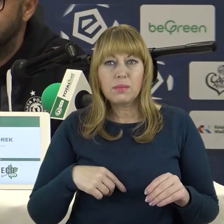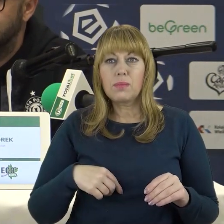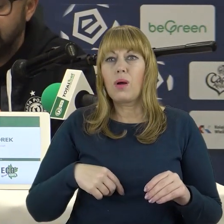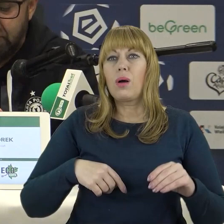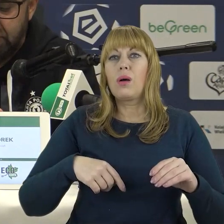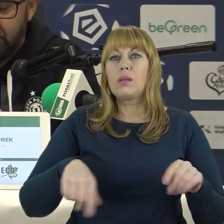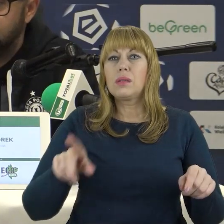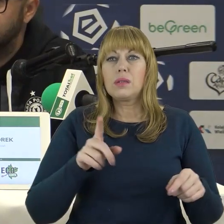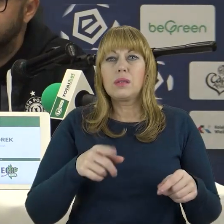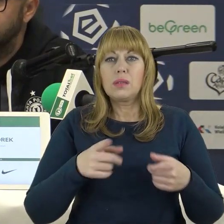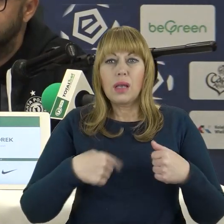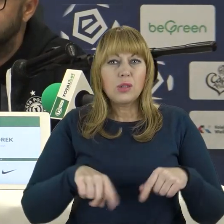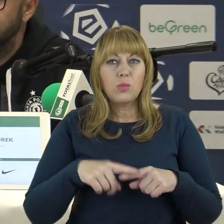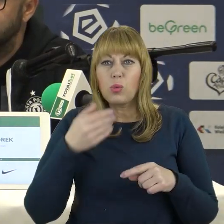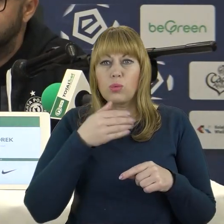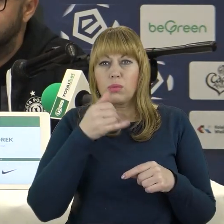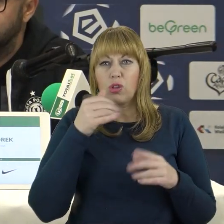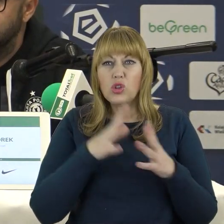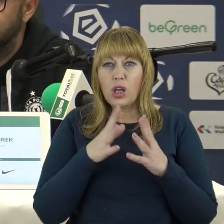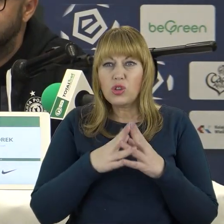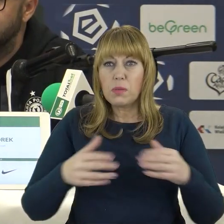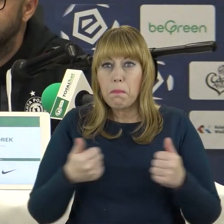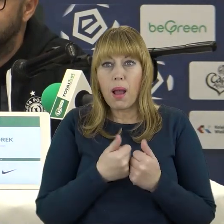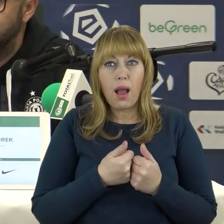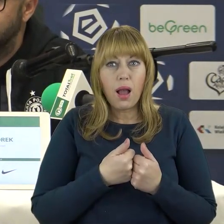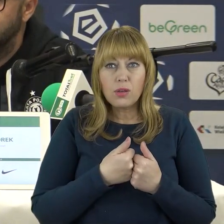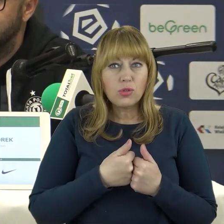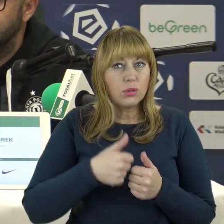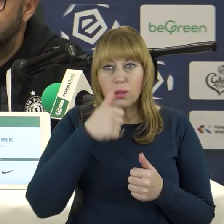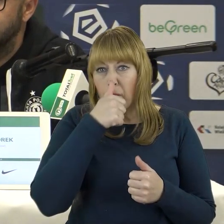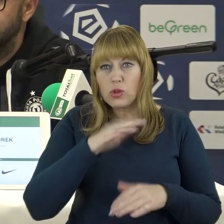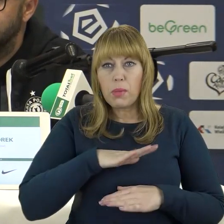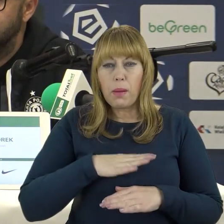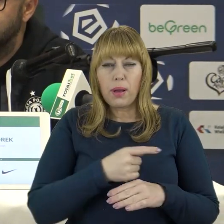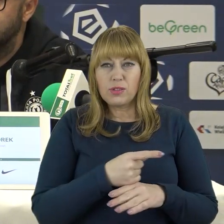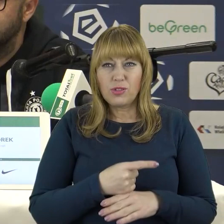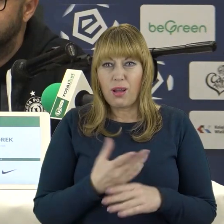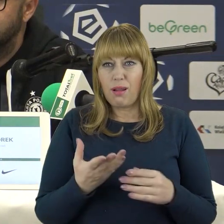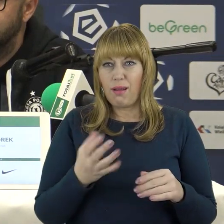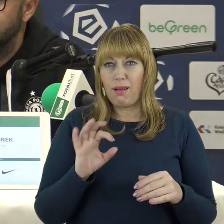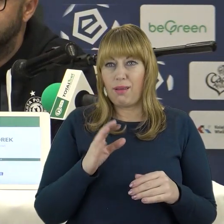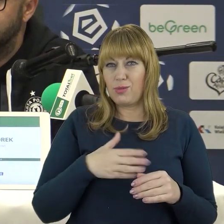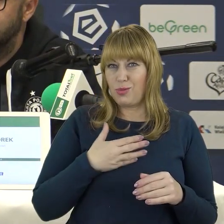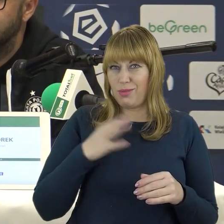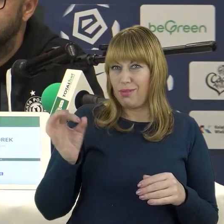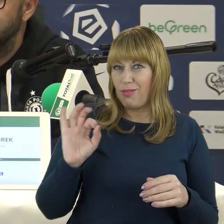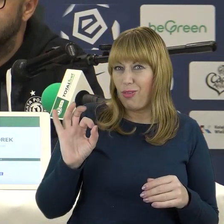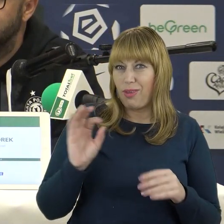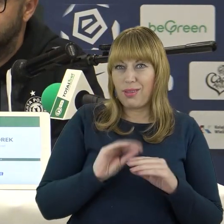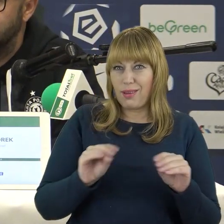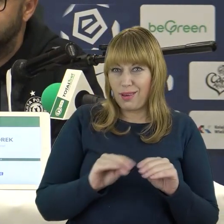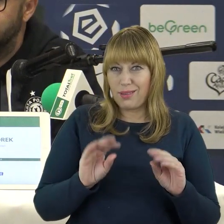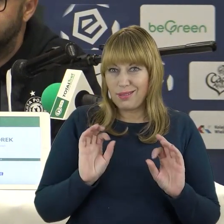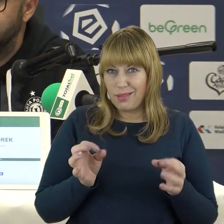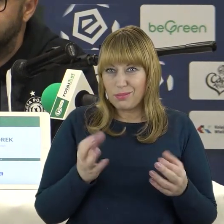stanowisku pracy, nie potrafi zdobyć bramki od dziesięciu meczów można mówić o pechu, różnych sytuacjach, ale jednak to gdzieś rzutuje. Widzieliśmy super